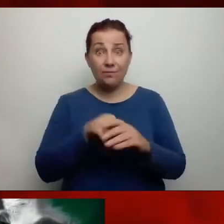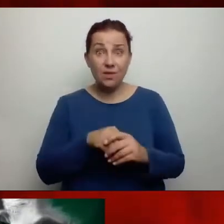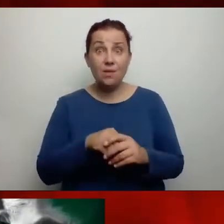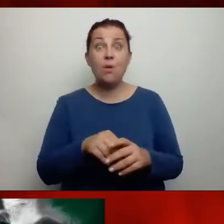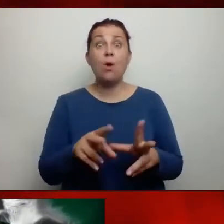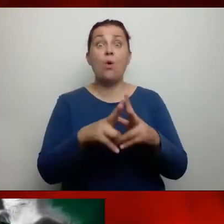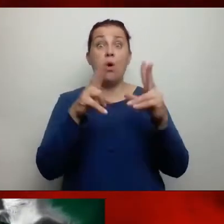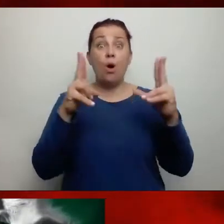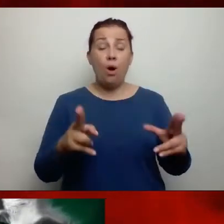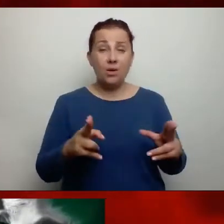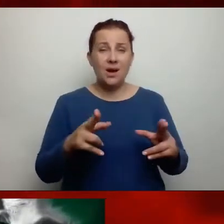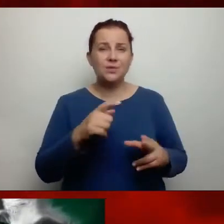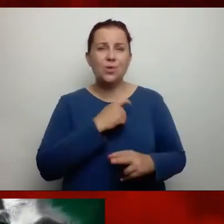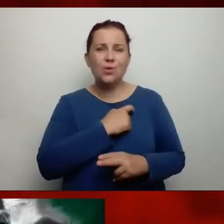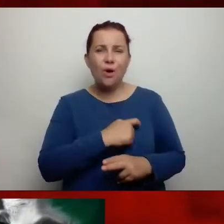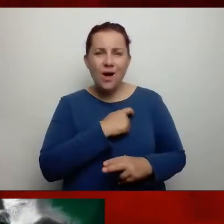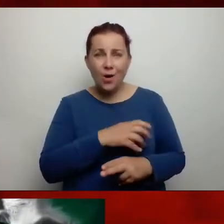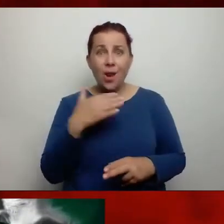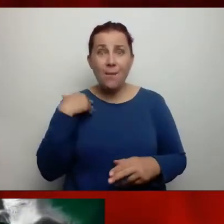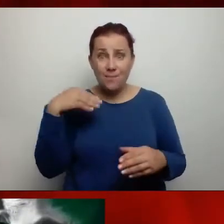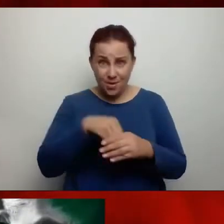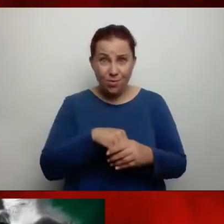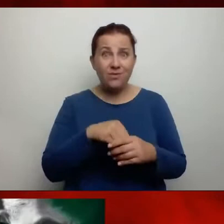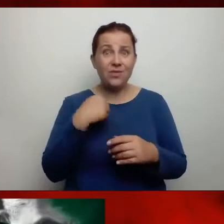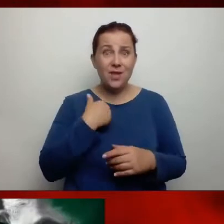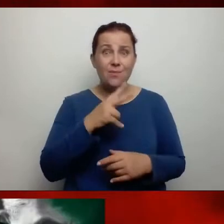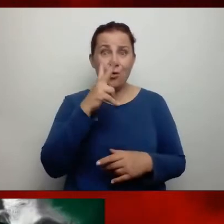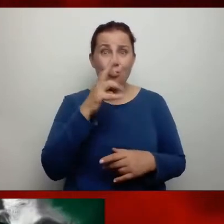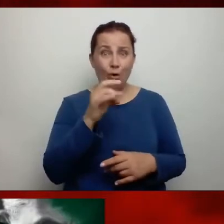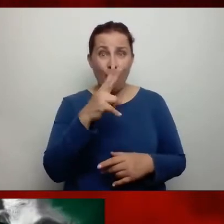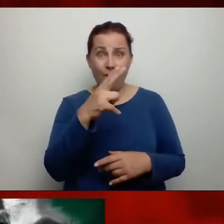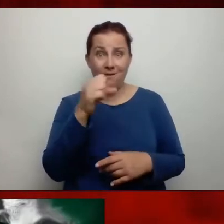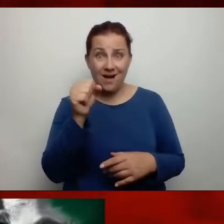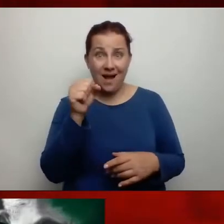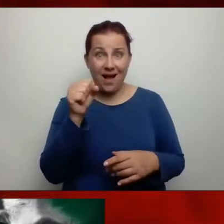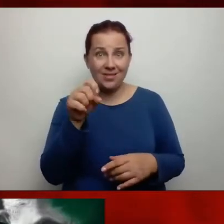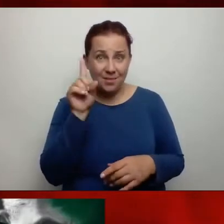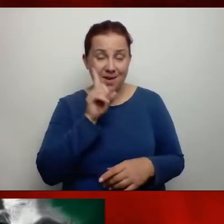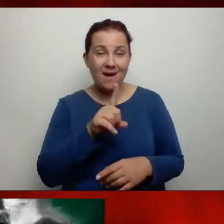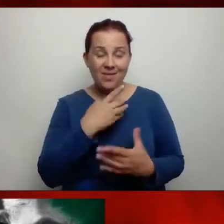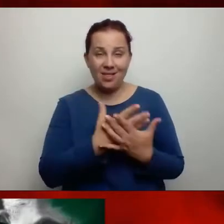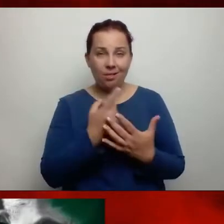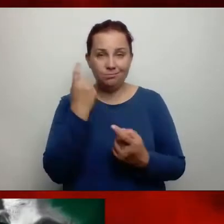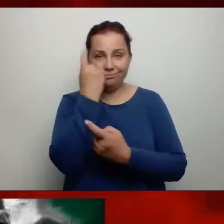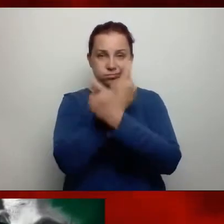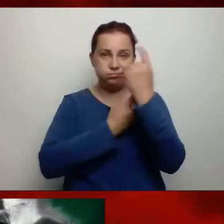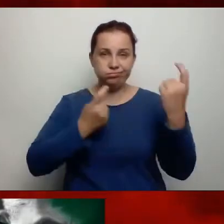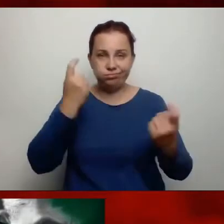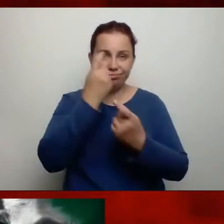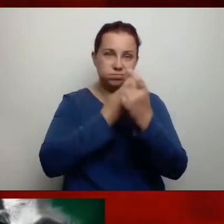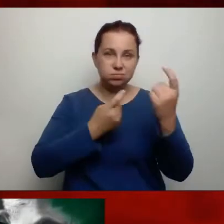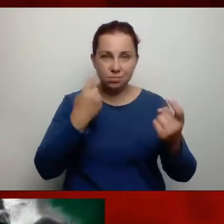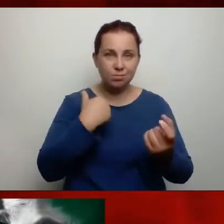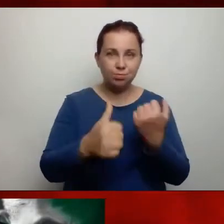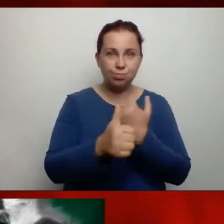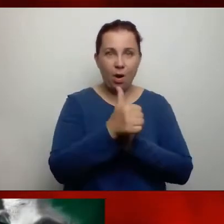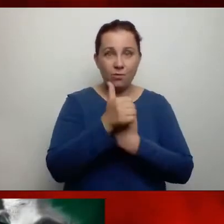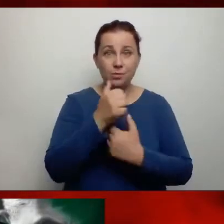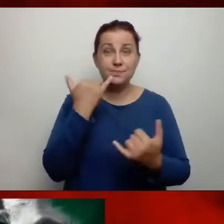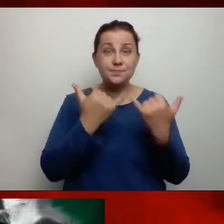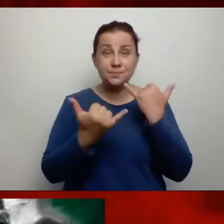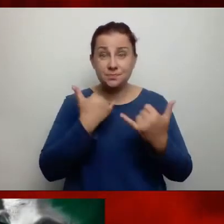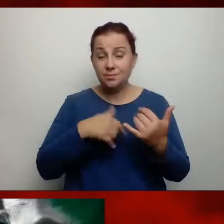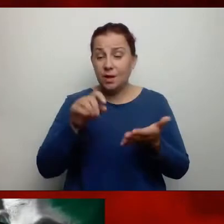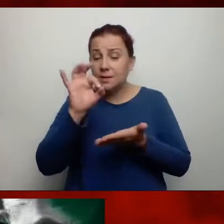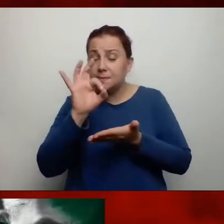taką z prawdziwego zdarzenia, także on jak zaznaczam na obrazie, że jest na przykład po